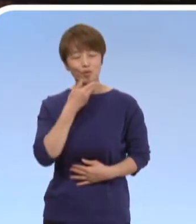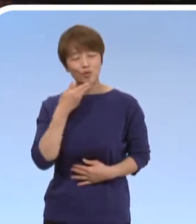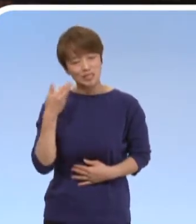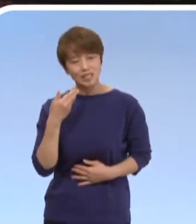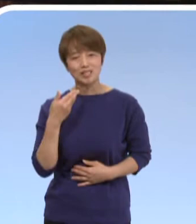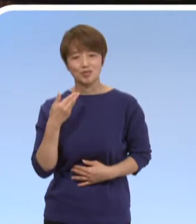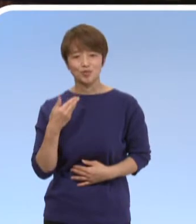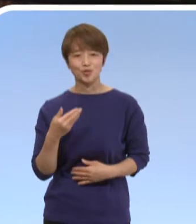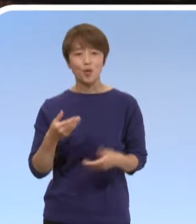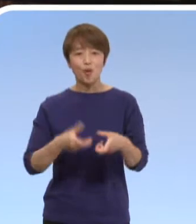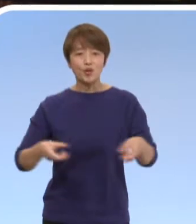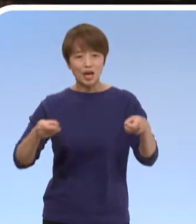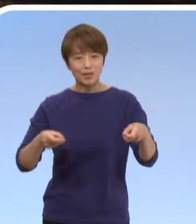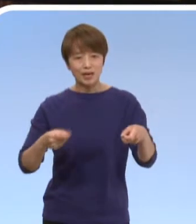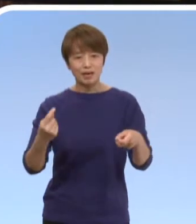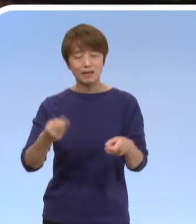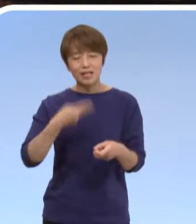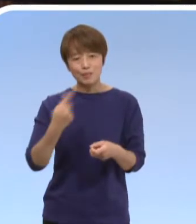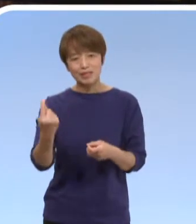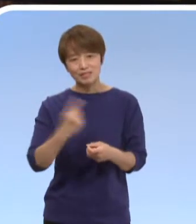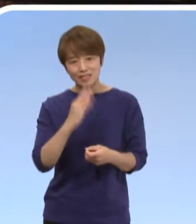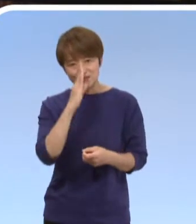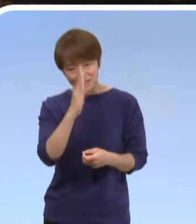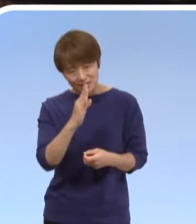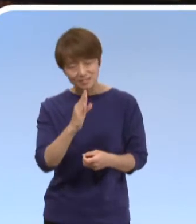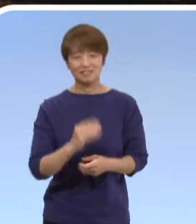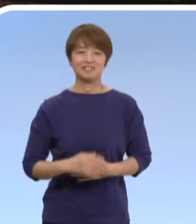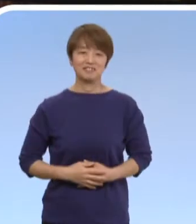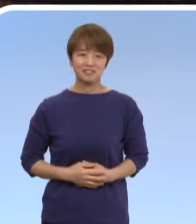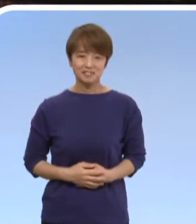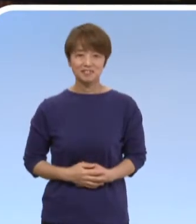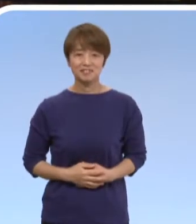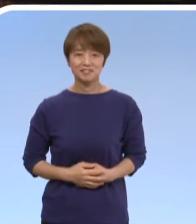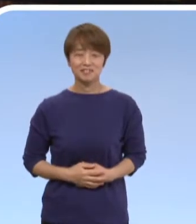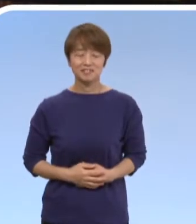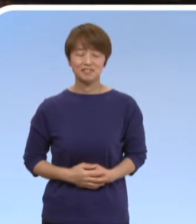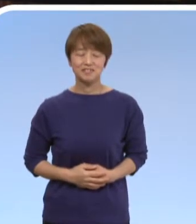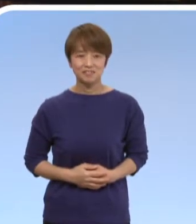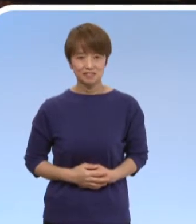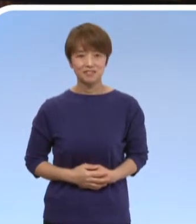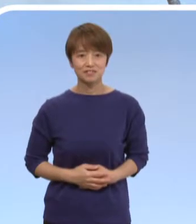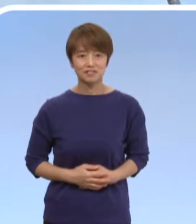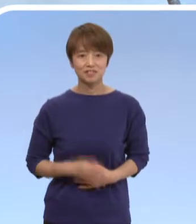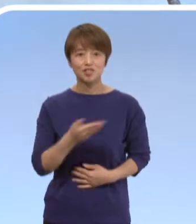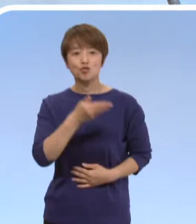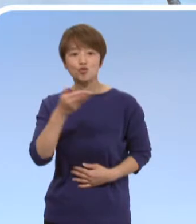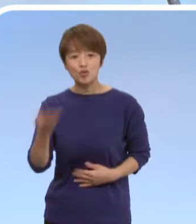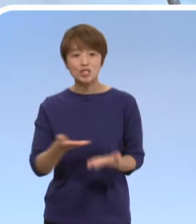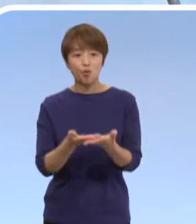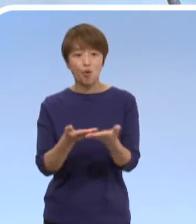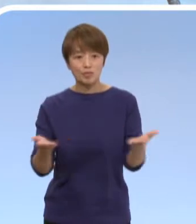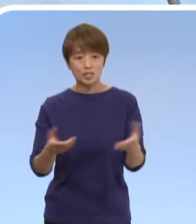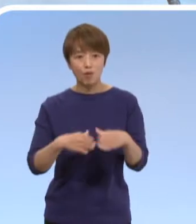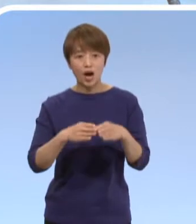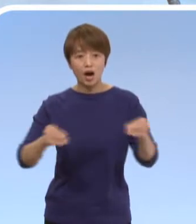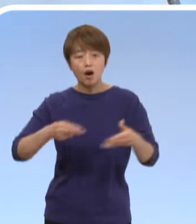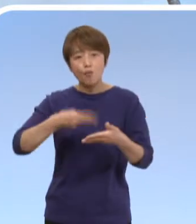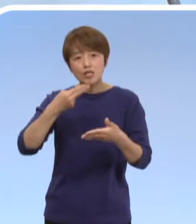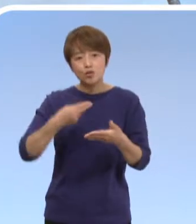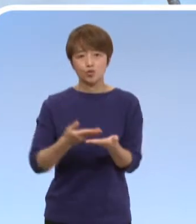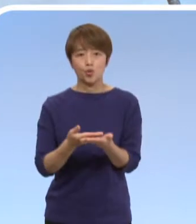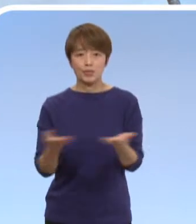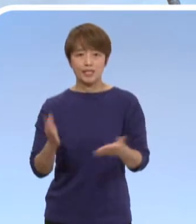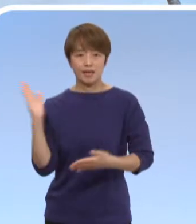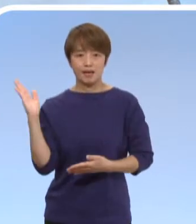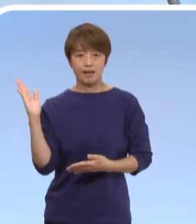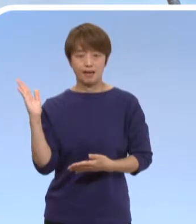おいしいボタン鍋、ぜひ食べに来てください。よろしくお願いします。 続きまして創作和食